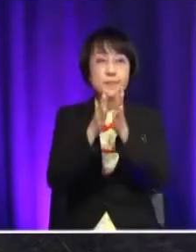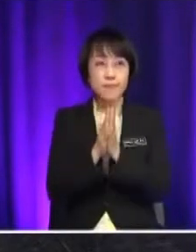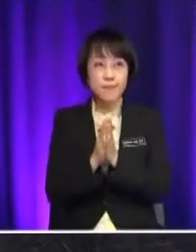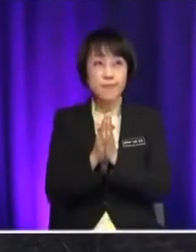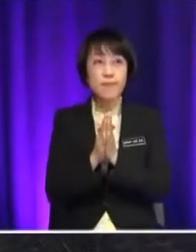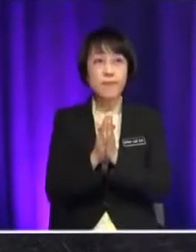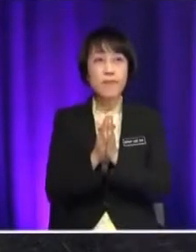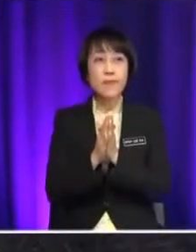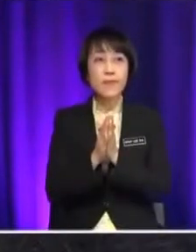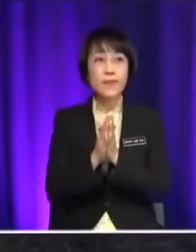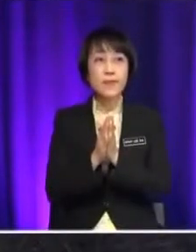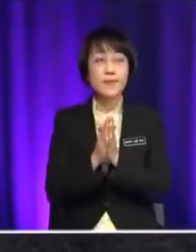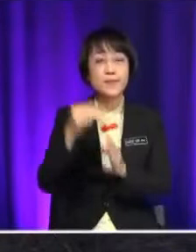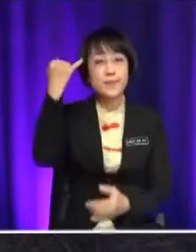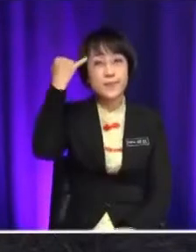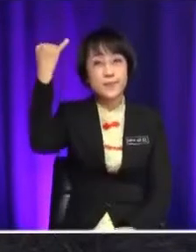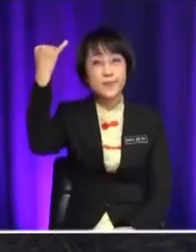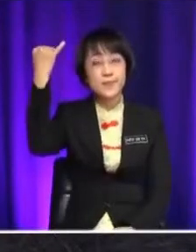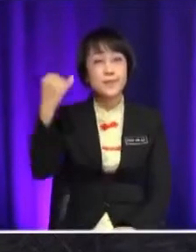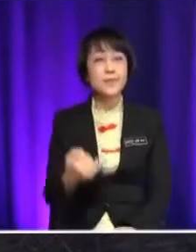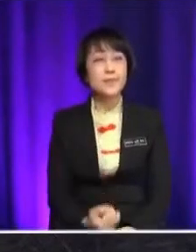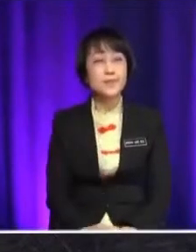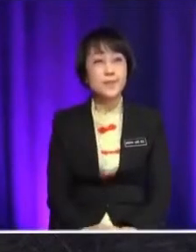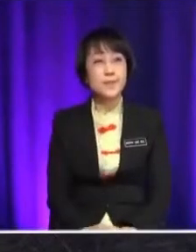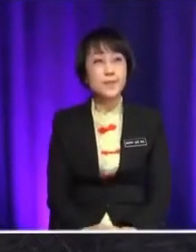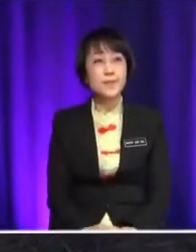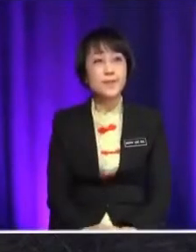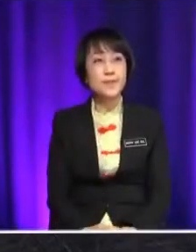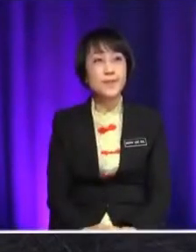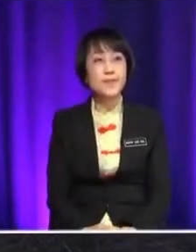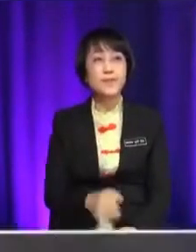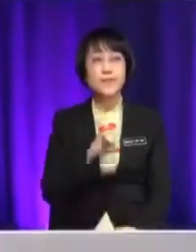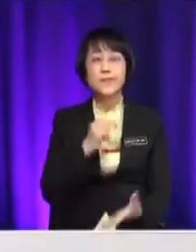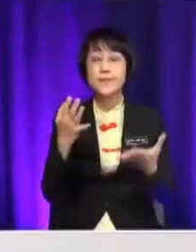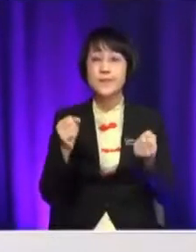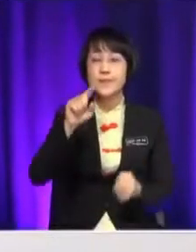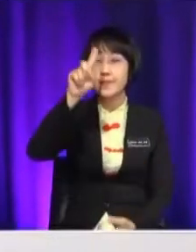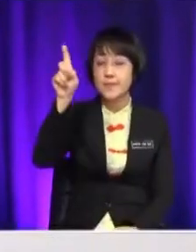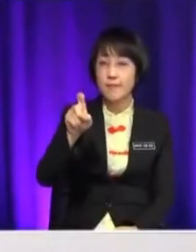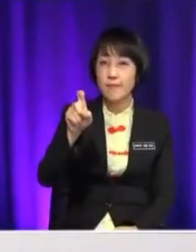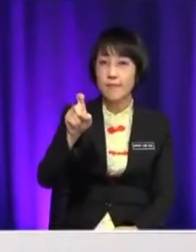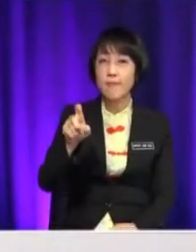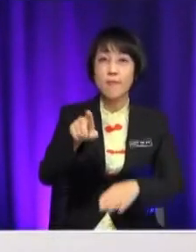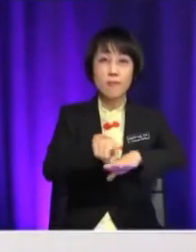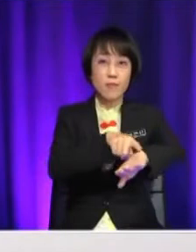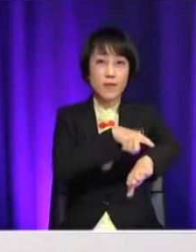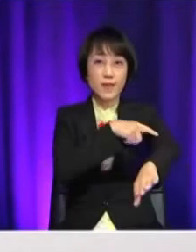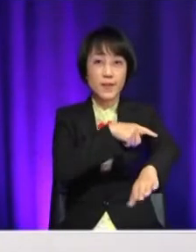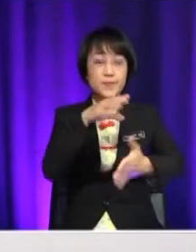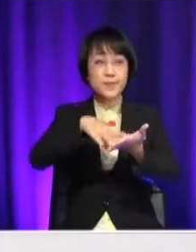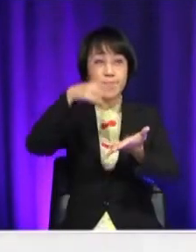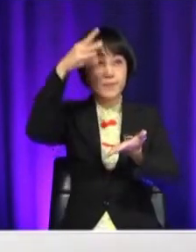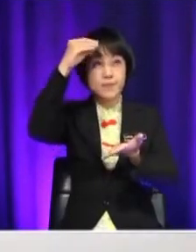murid saya dah lama senyap je, kan. Dengar cikgunya membebel, kan. Saya nak tanyalah sepanjang PDP kita pada hari ini,